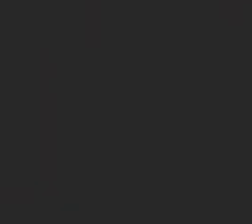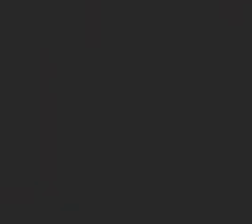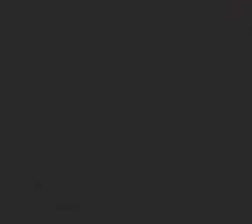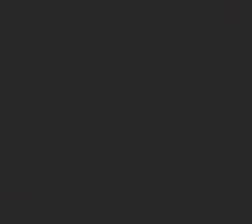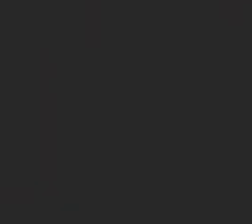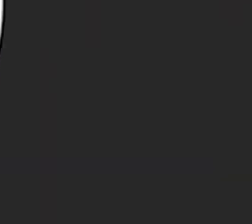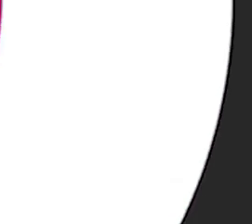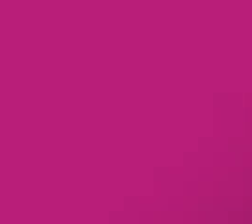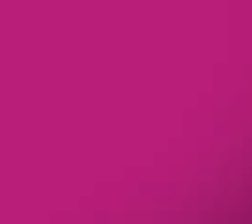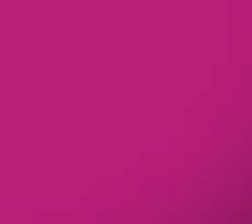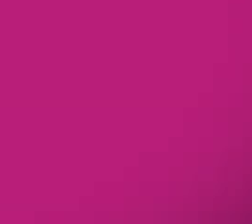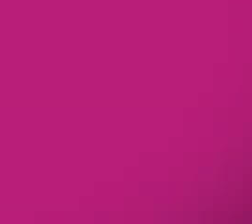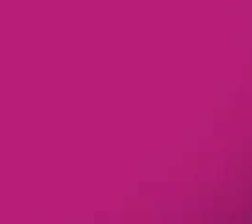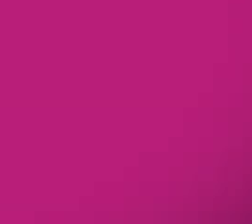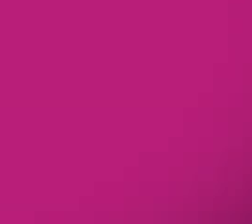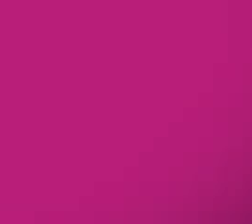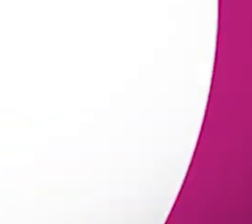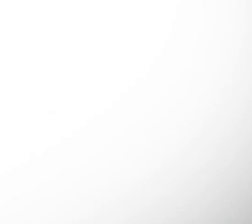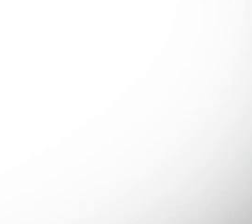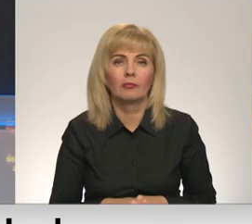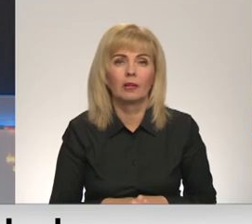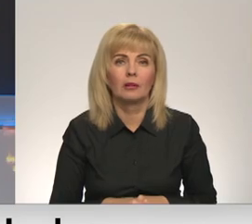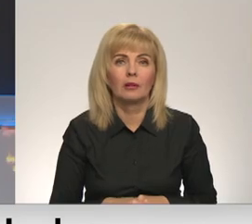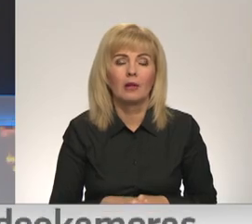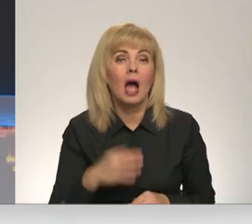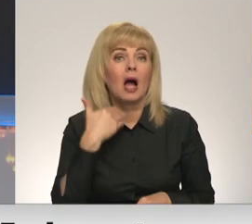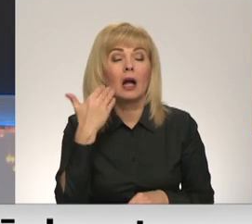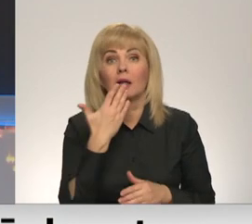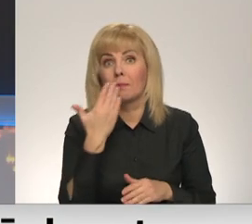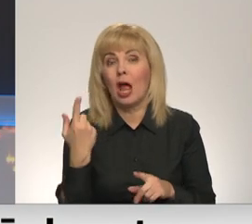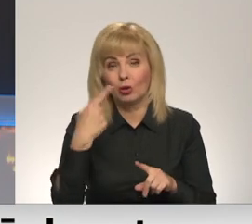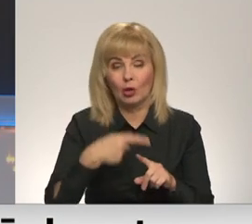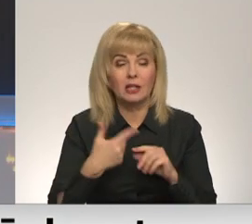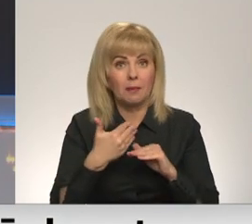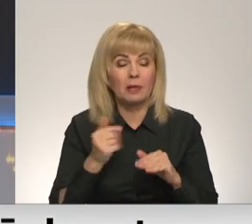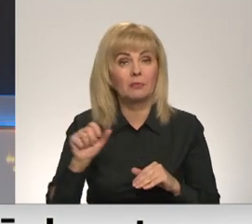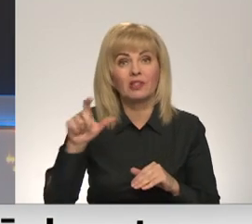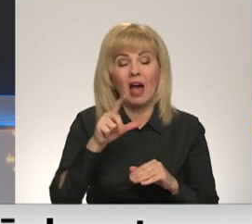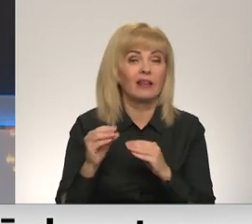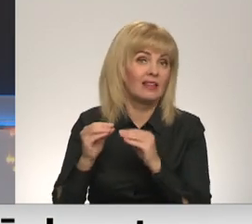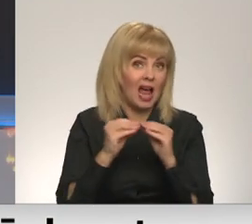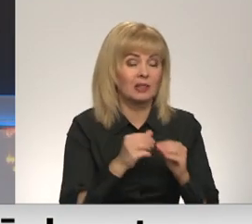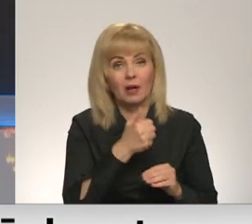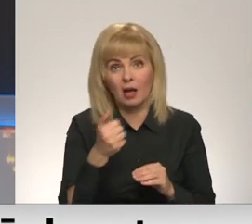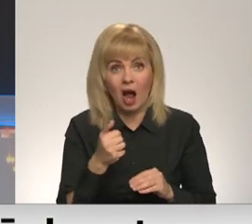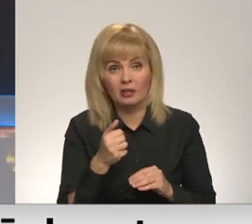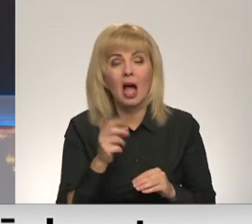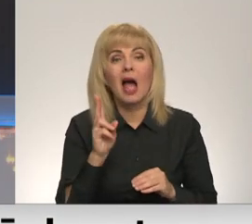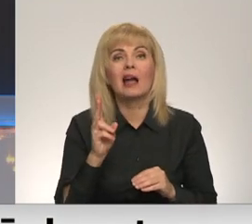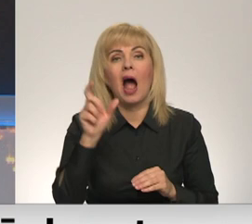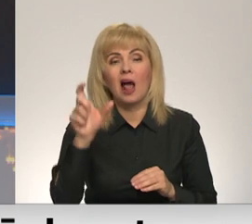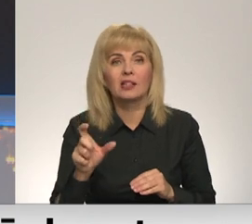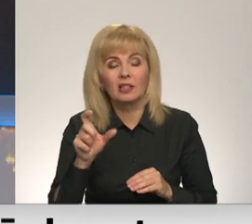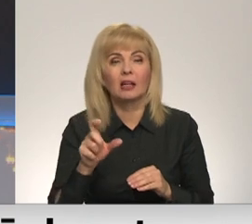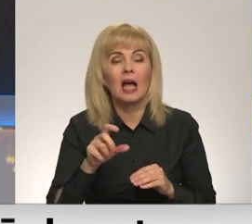Re, viss ēters ir te! Kad pēdējo reizi pirms vairāk nekā 10 gadiem kolcenieki veica